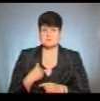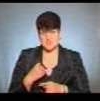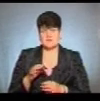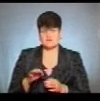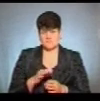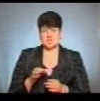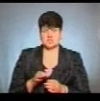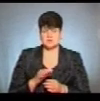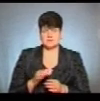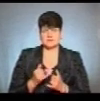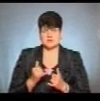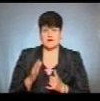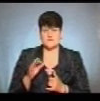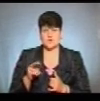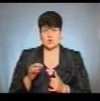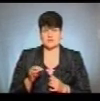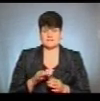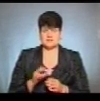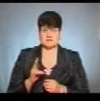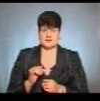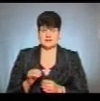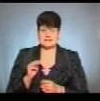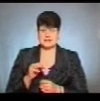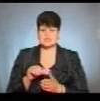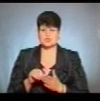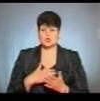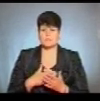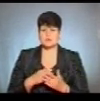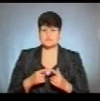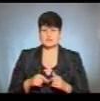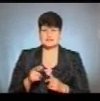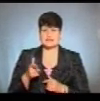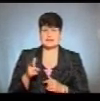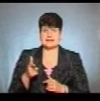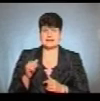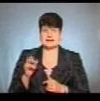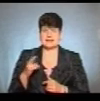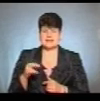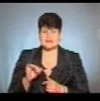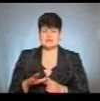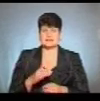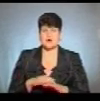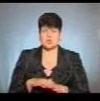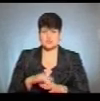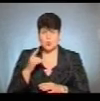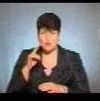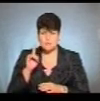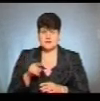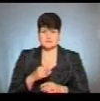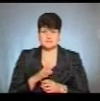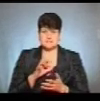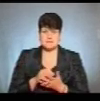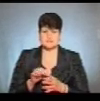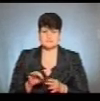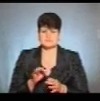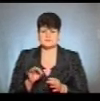вишиємо для Володі вишиванку. Тетяна – член громадської організації «Гільдія народних умільців». Вона разом з колегами займалася виготовленням